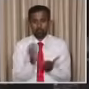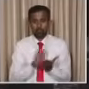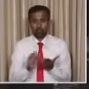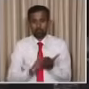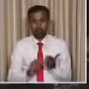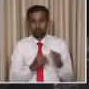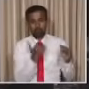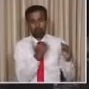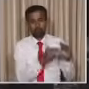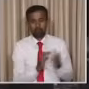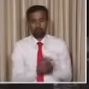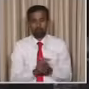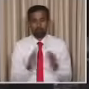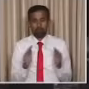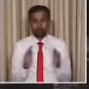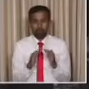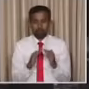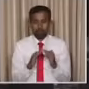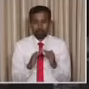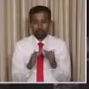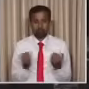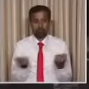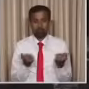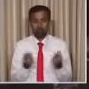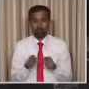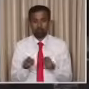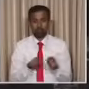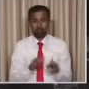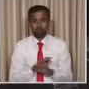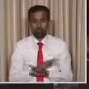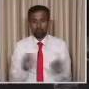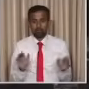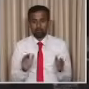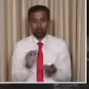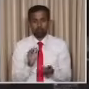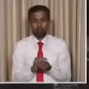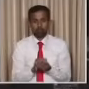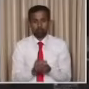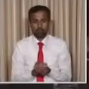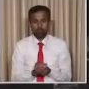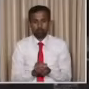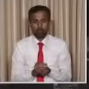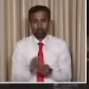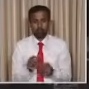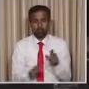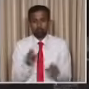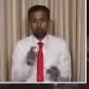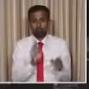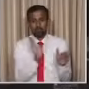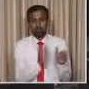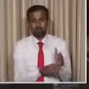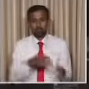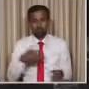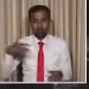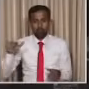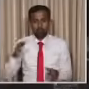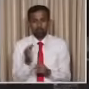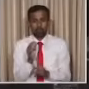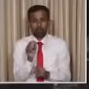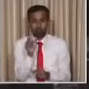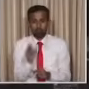දේවල්. ගෙවල් දොරවල් යාන වාහන විතරක් නෙමෙයි, ආරක්ෂාව ගත්තොත් ජනතාව එපා කියලා පන්නපු